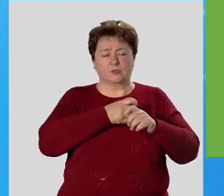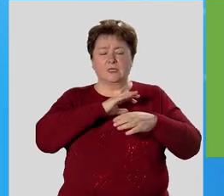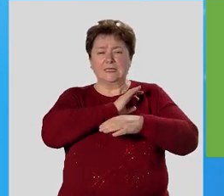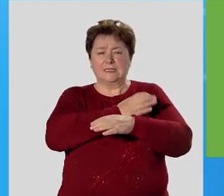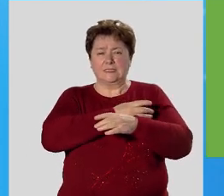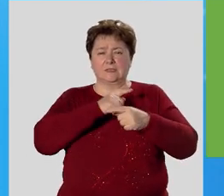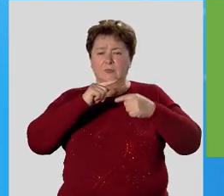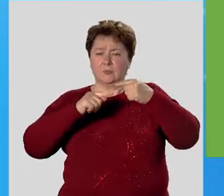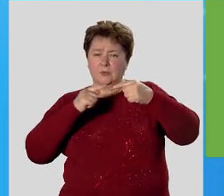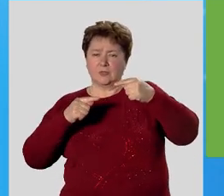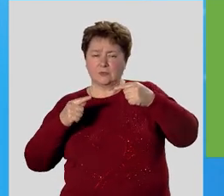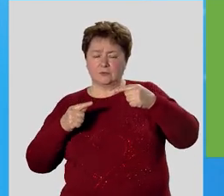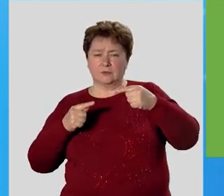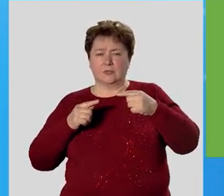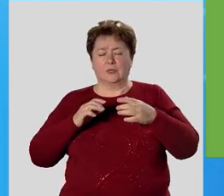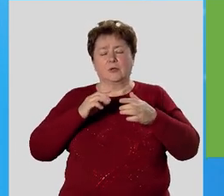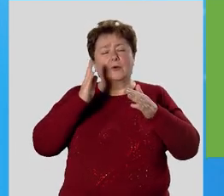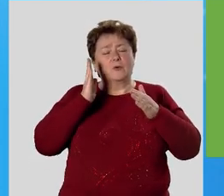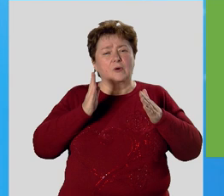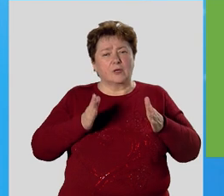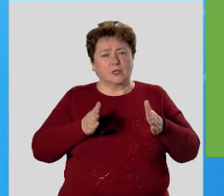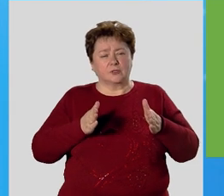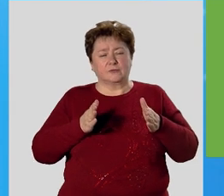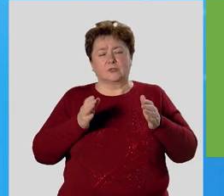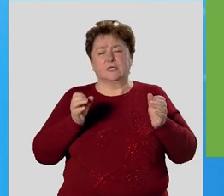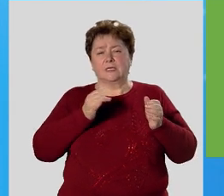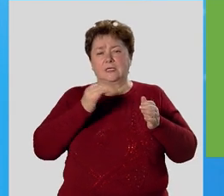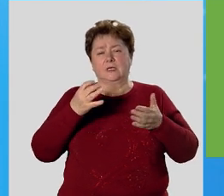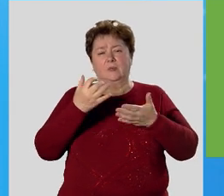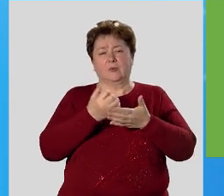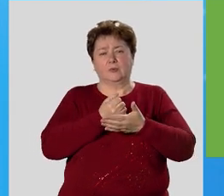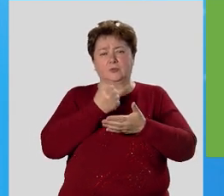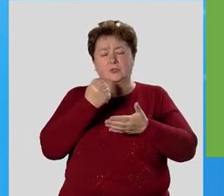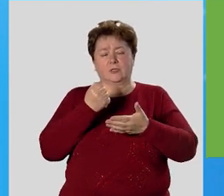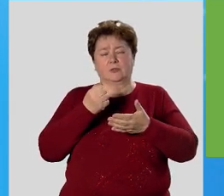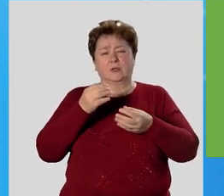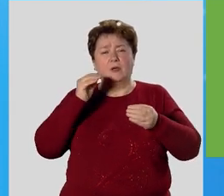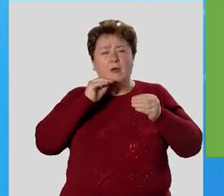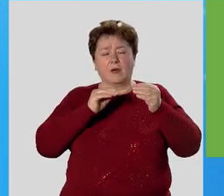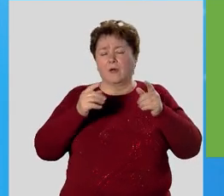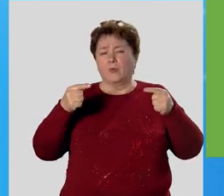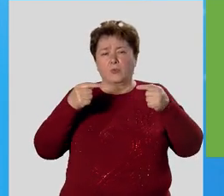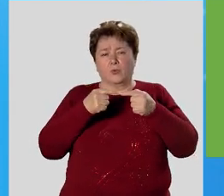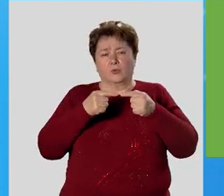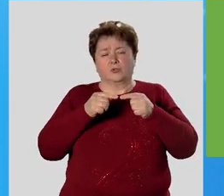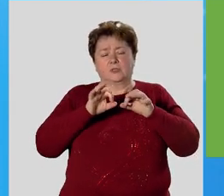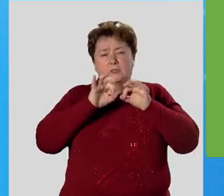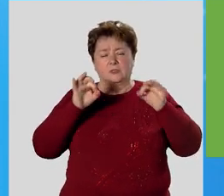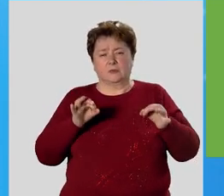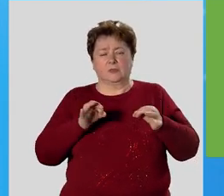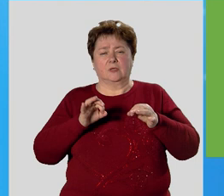сильно спирализуются, укорачиваются и приобретают компактные размеры и